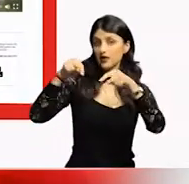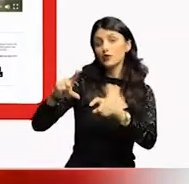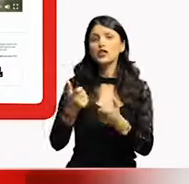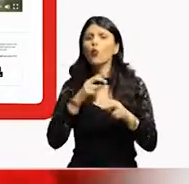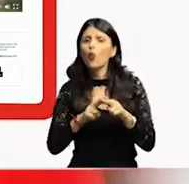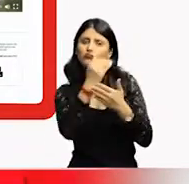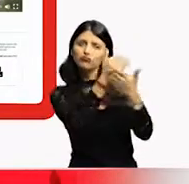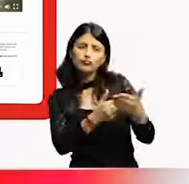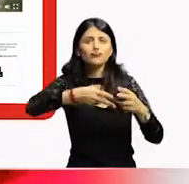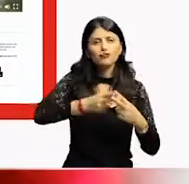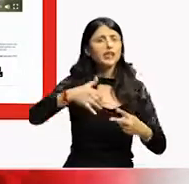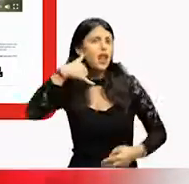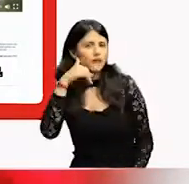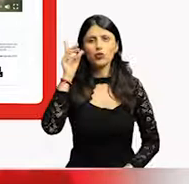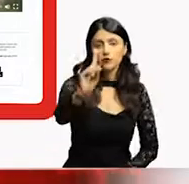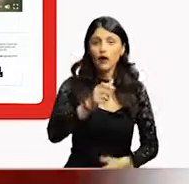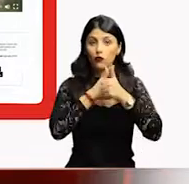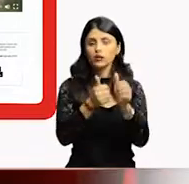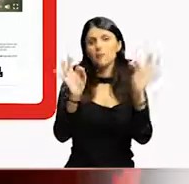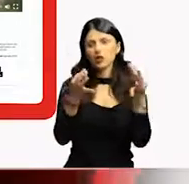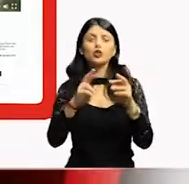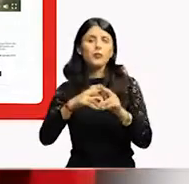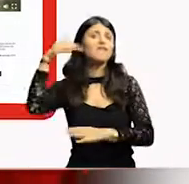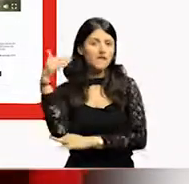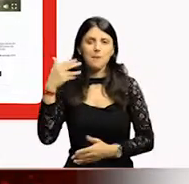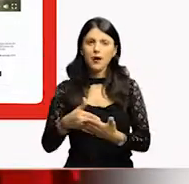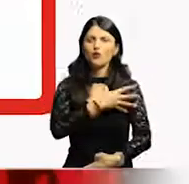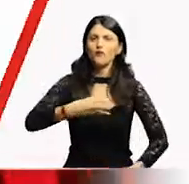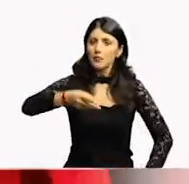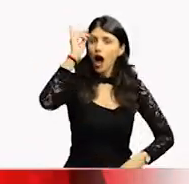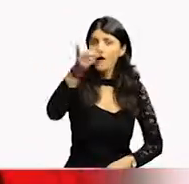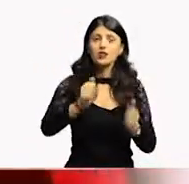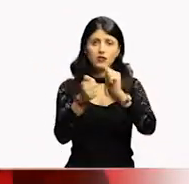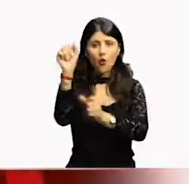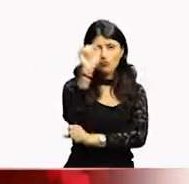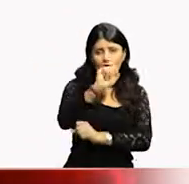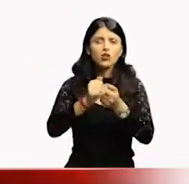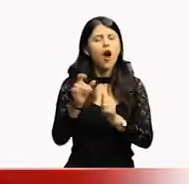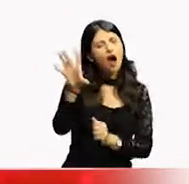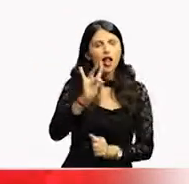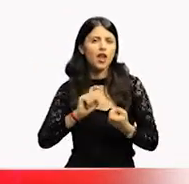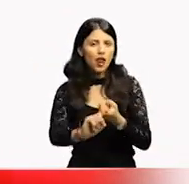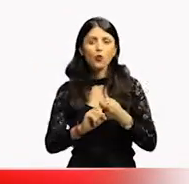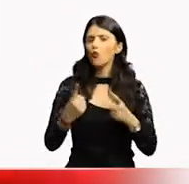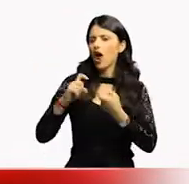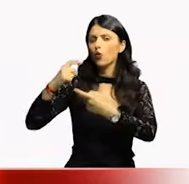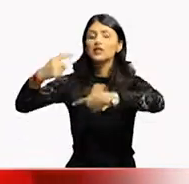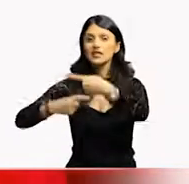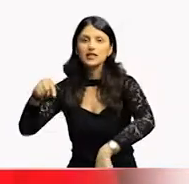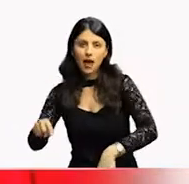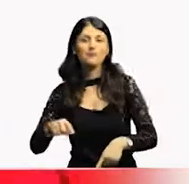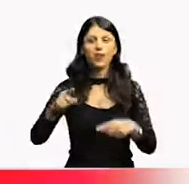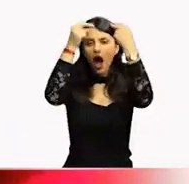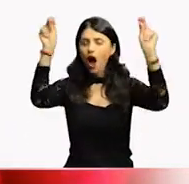afla mai multe detalii despre sistem și despre instrucțiunile de configurare a telefonului în funcție de model și operator. Pentru avertizări meteo, alerte din trafic sau alte tipuri